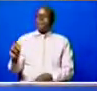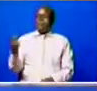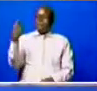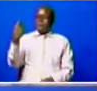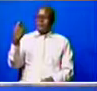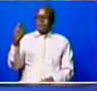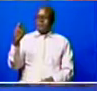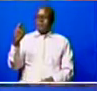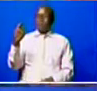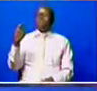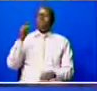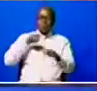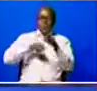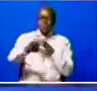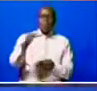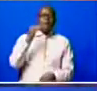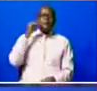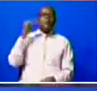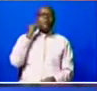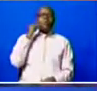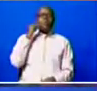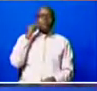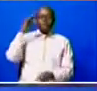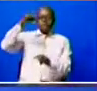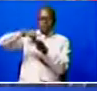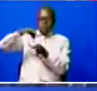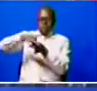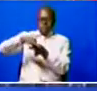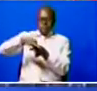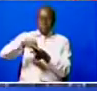Nkurunziza akifika ngome ya kwake nyumbani mkoa wa Ngozi kupiga kura.